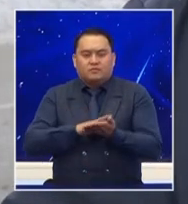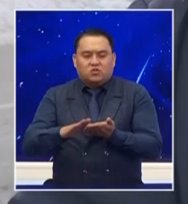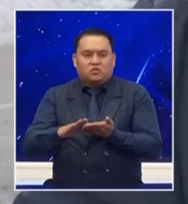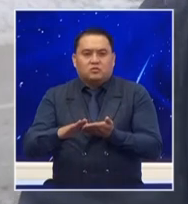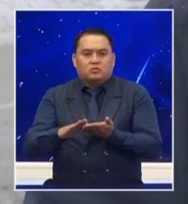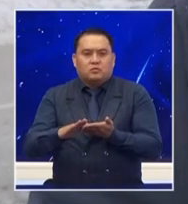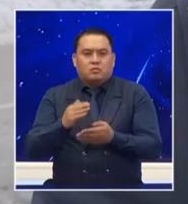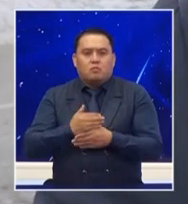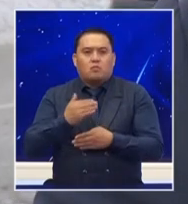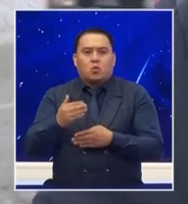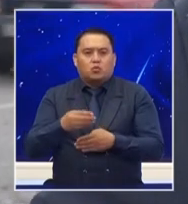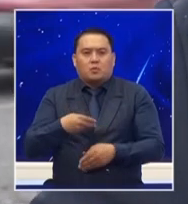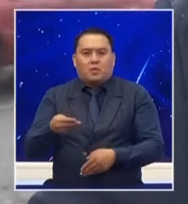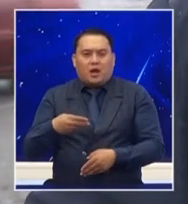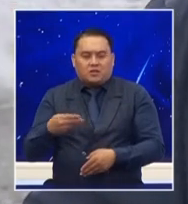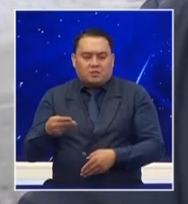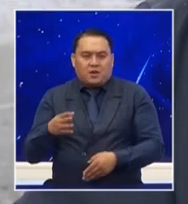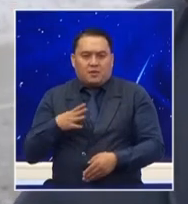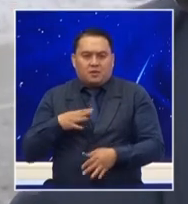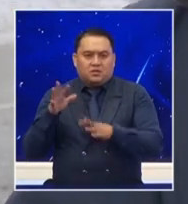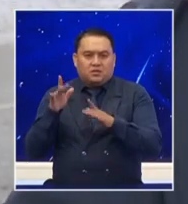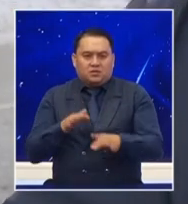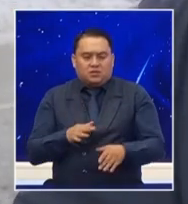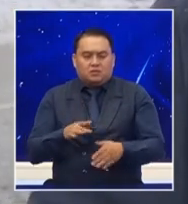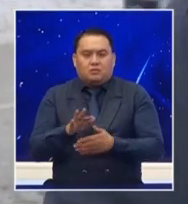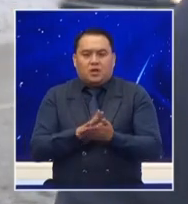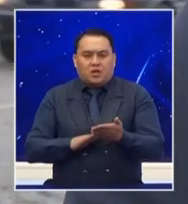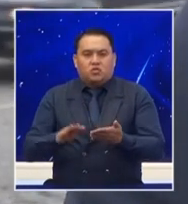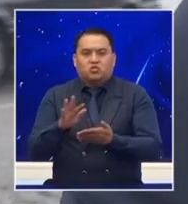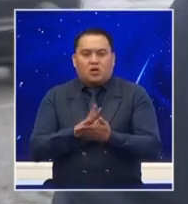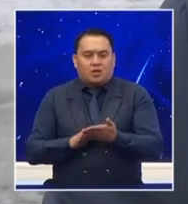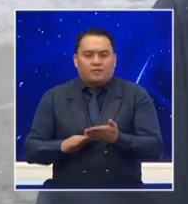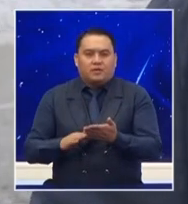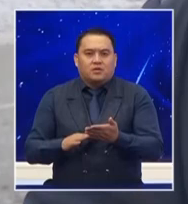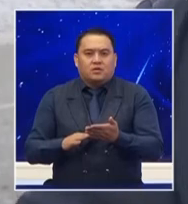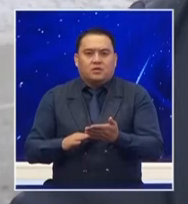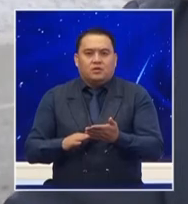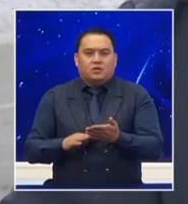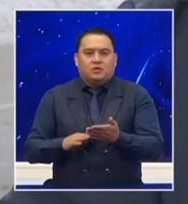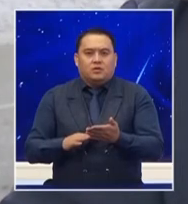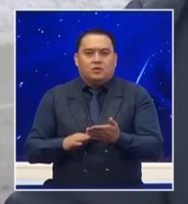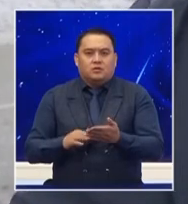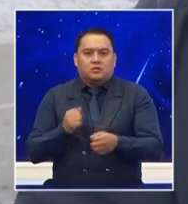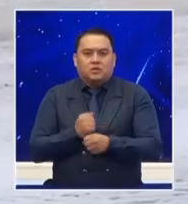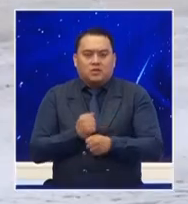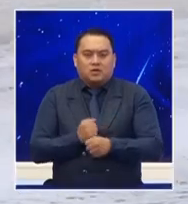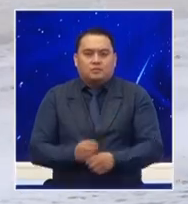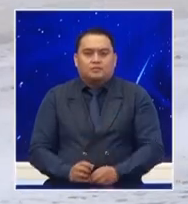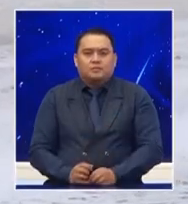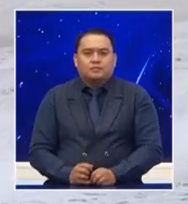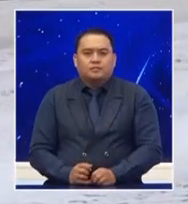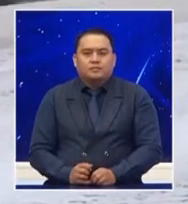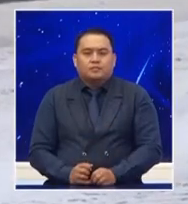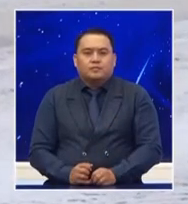После сгребания еще раз была подсыпка, так как снег не переставал, осадки не переставали, еще раз сделали подсыпку.